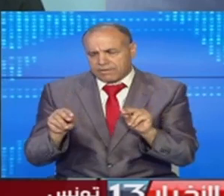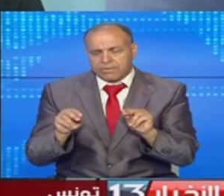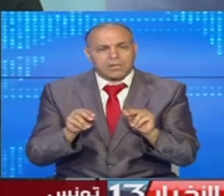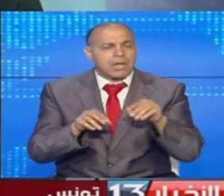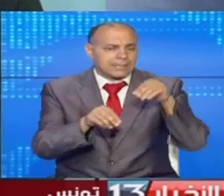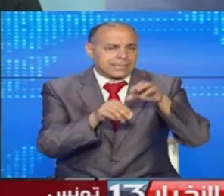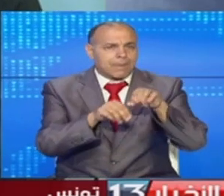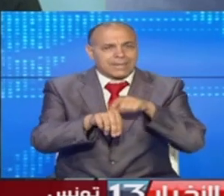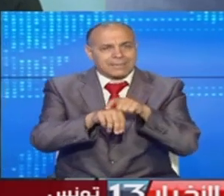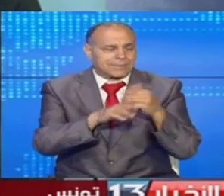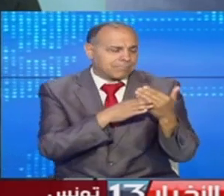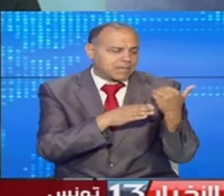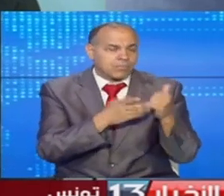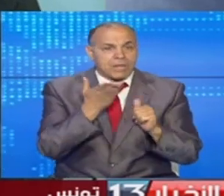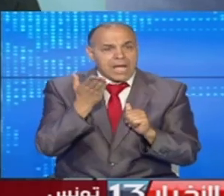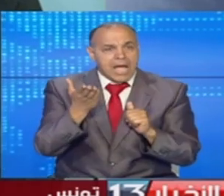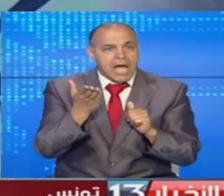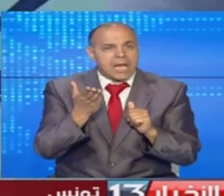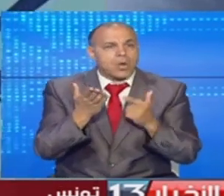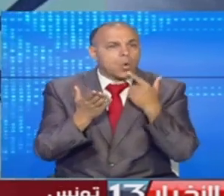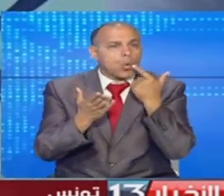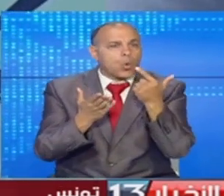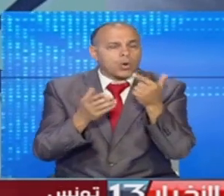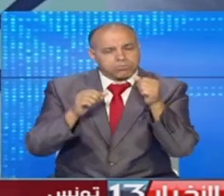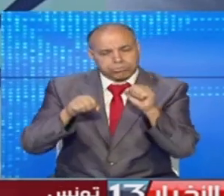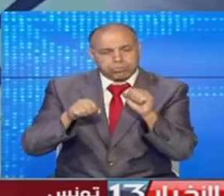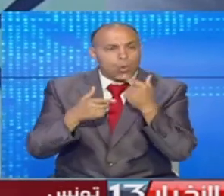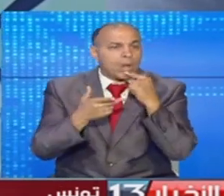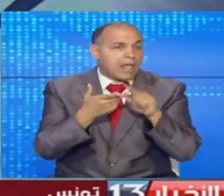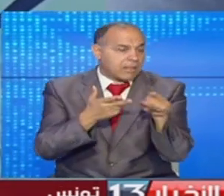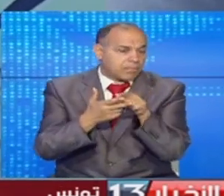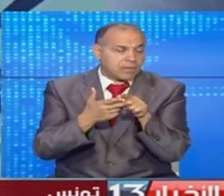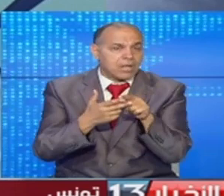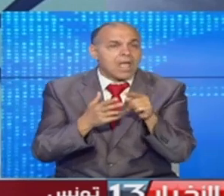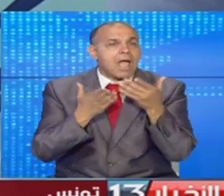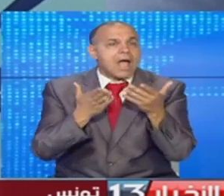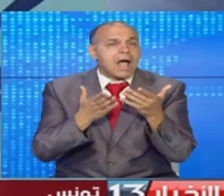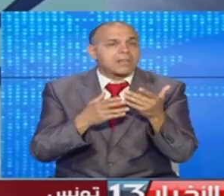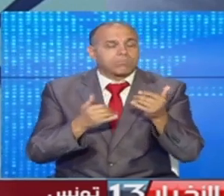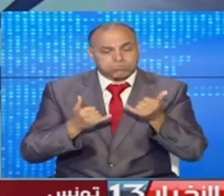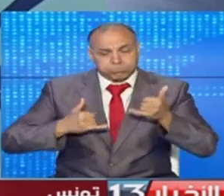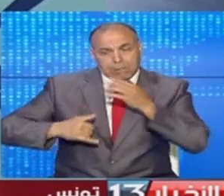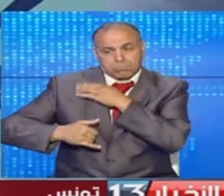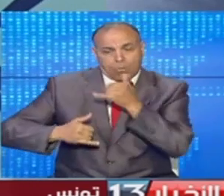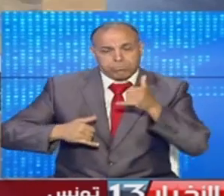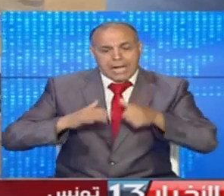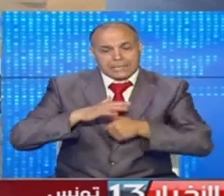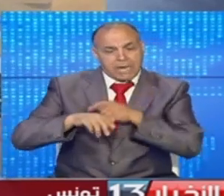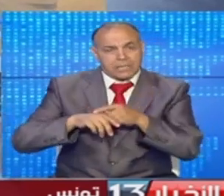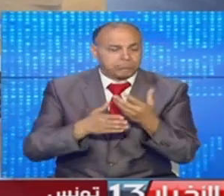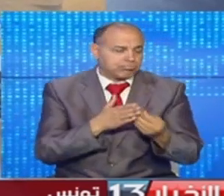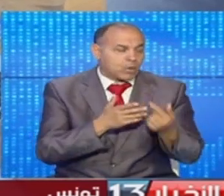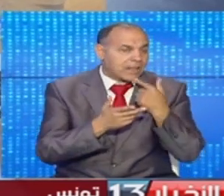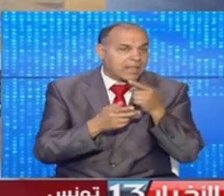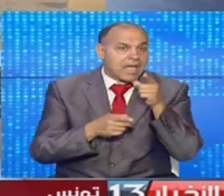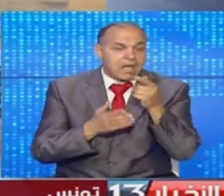الانتخابات البلدية الأخيرة، إلا أن هناك تفاوتا كبيرا بينهما في اعتلاء المناصب العليا في المجالس البلدية،